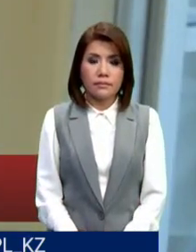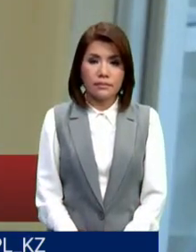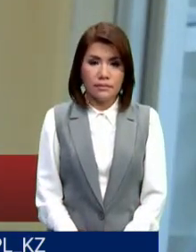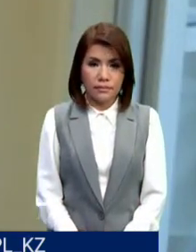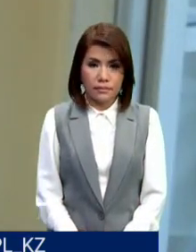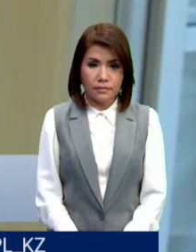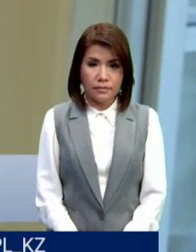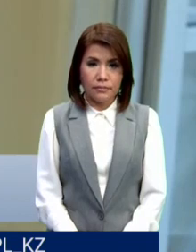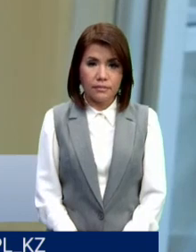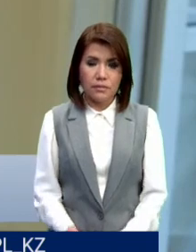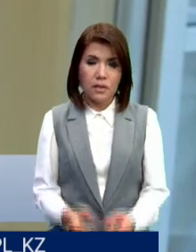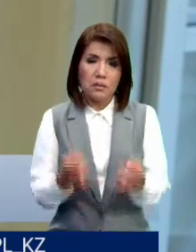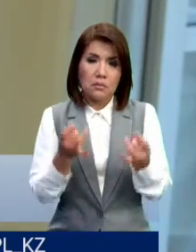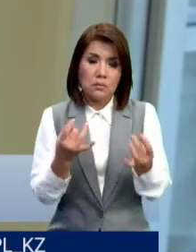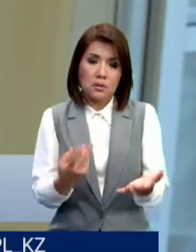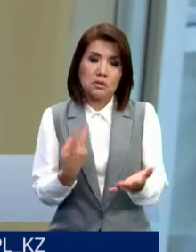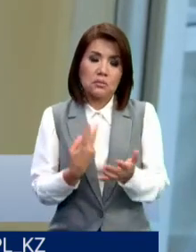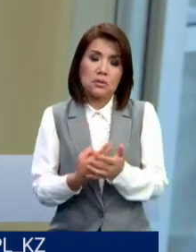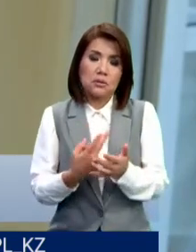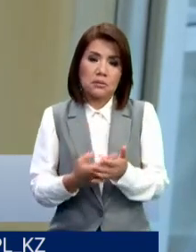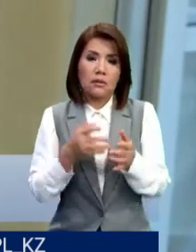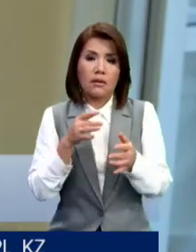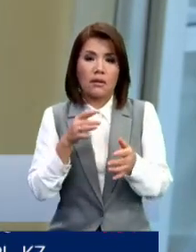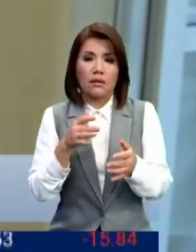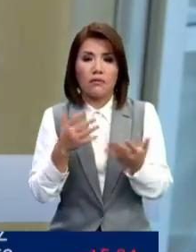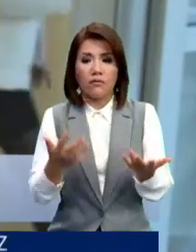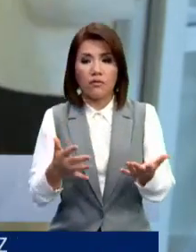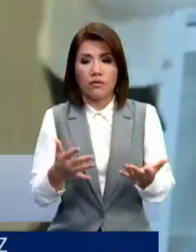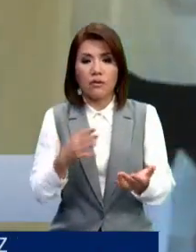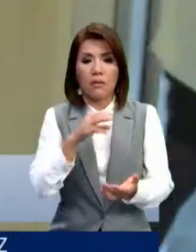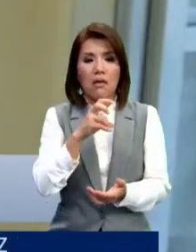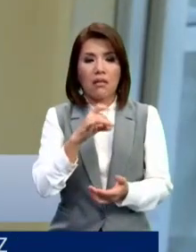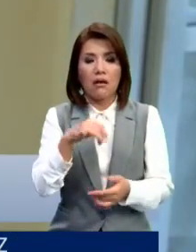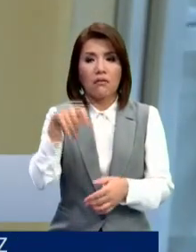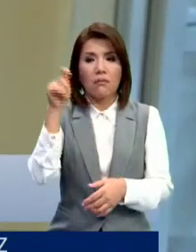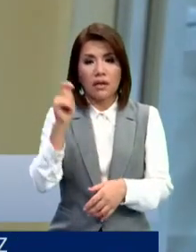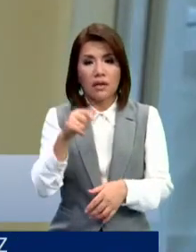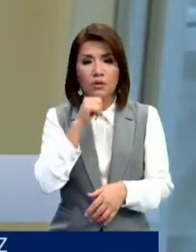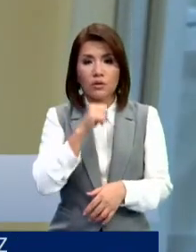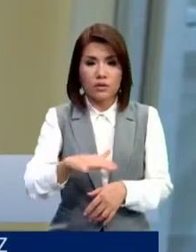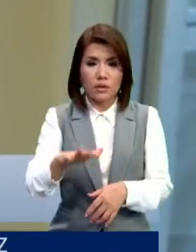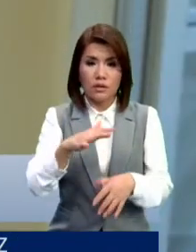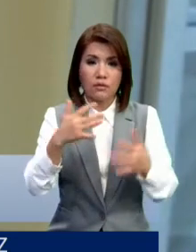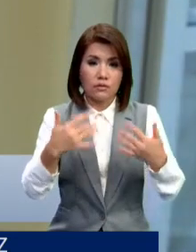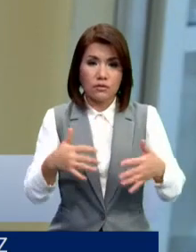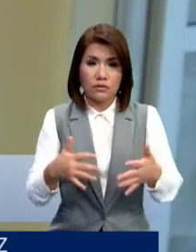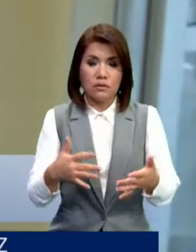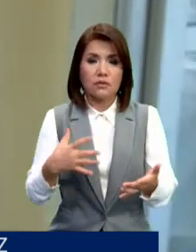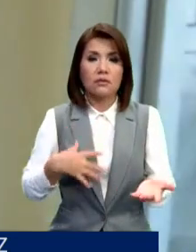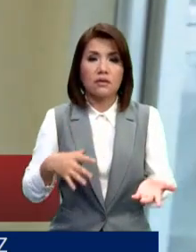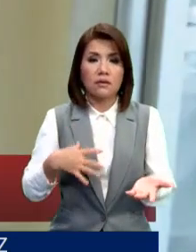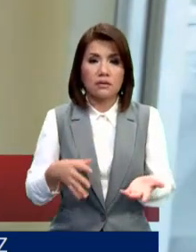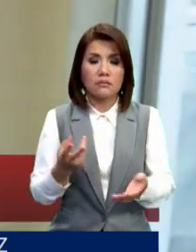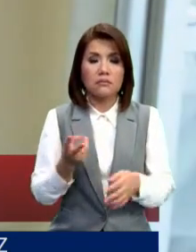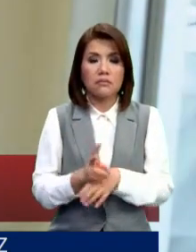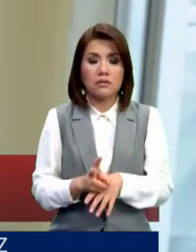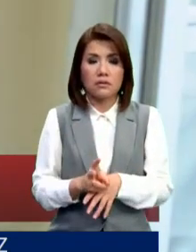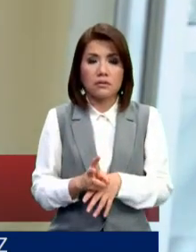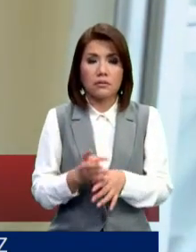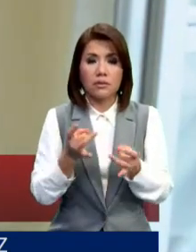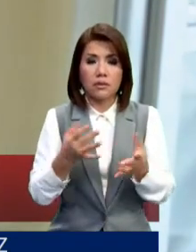Бұл показуха ма деп көрсету үшін, айту үшін деп, міне Малақов келіп кетті Қостанайға деп. Ол бізге керек емес ондай келген.